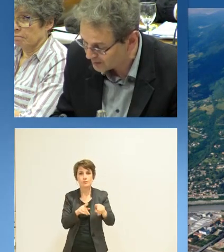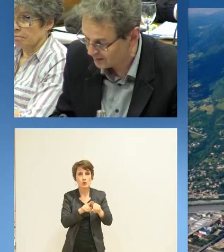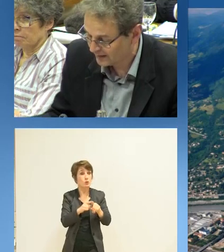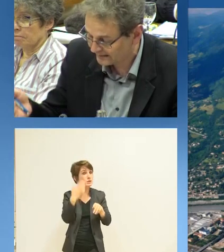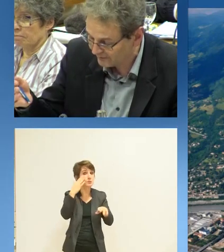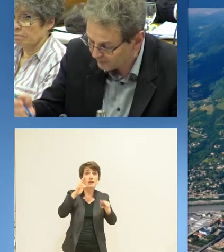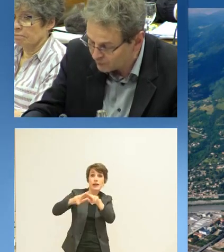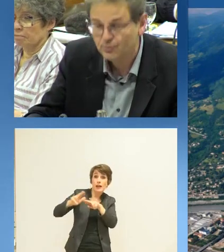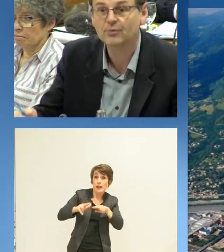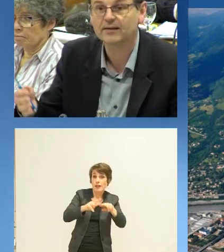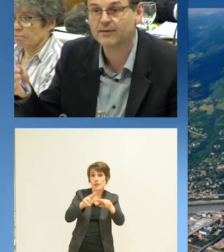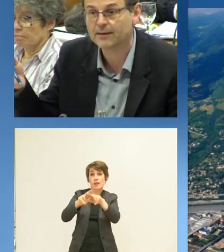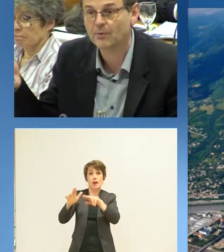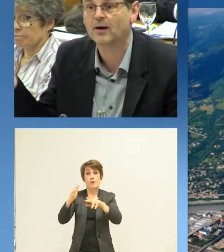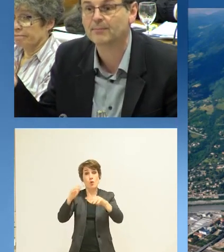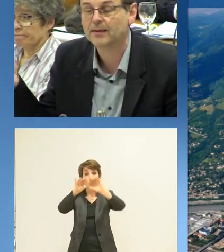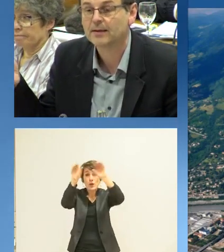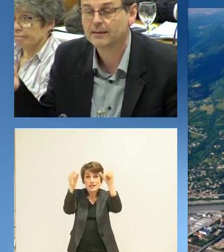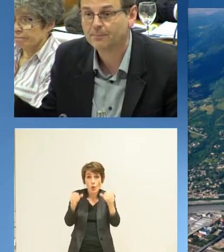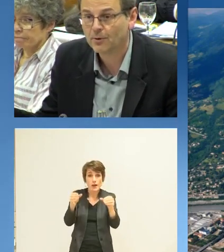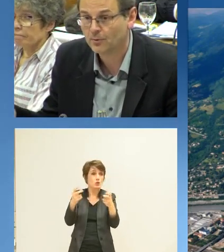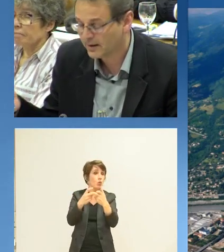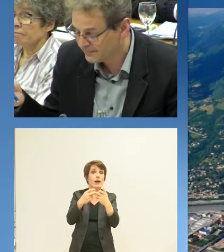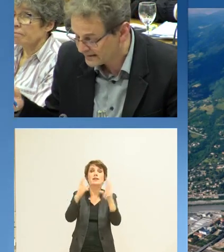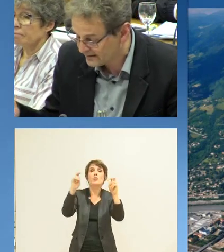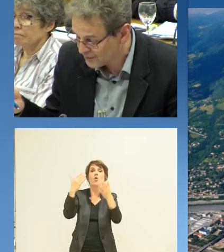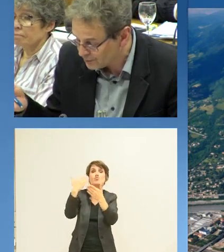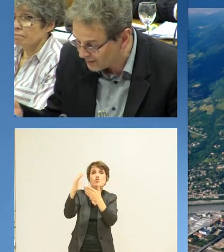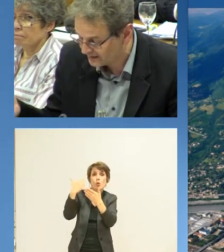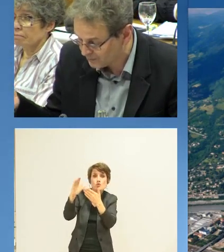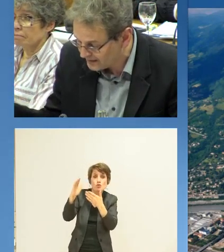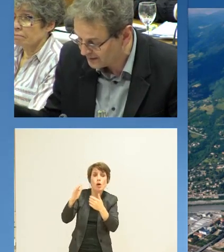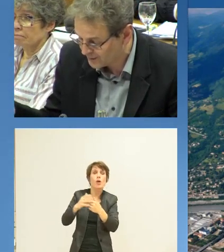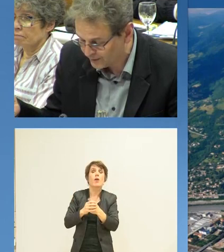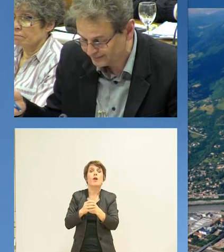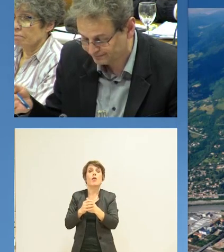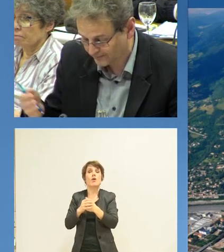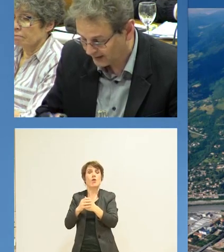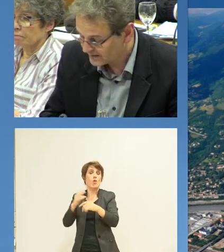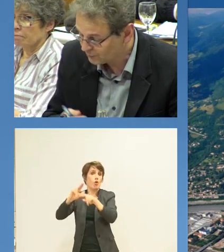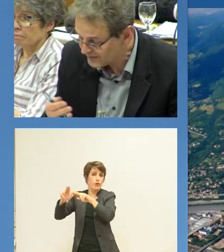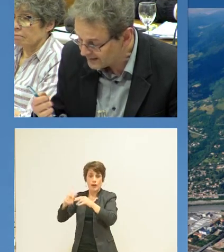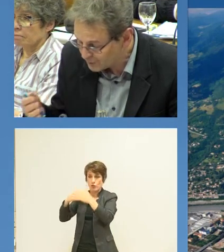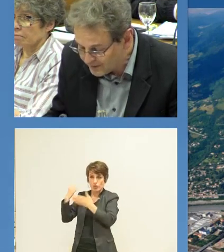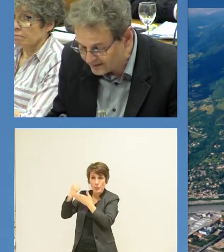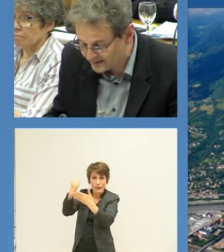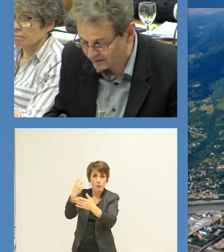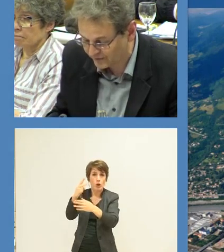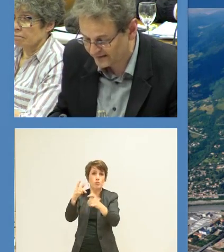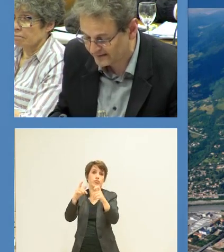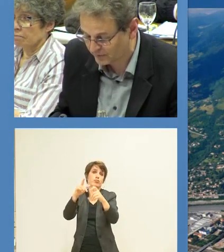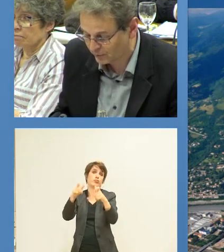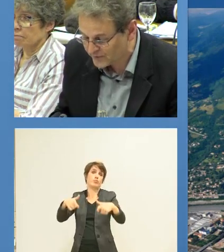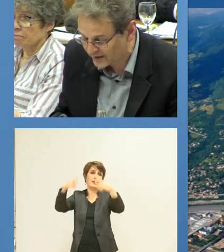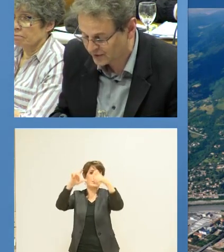à travers murmurent à travers les programmes les programmes stratégiques de patrimoine des bailleurs c'est aussi la mobilité en